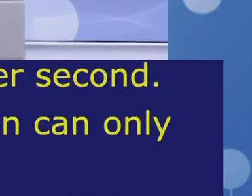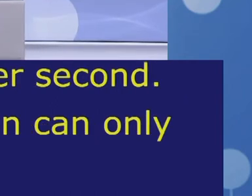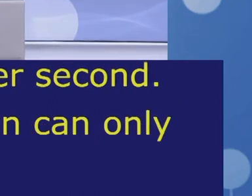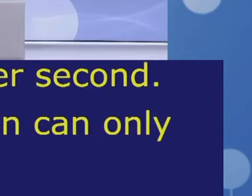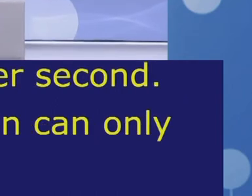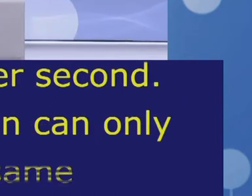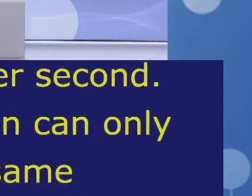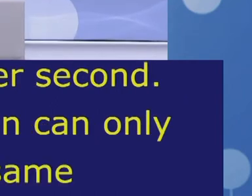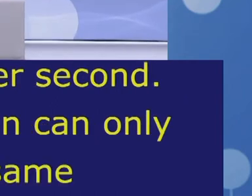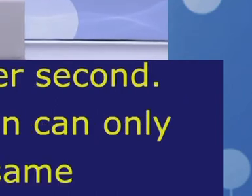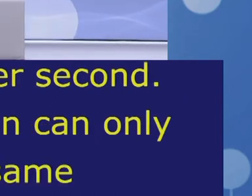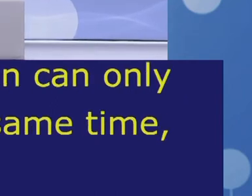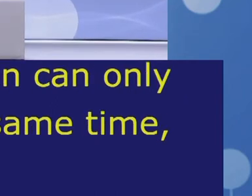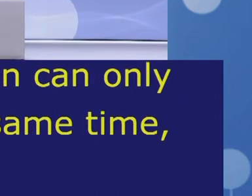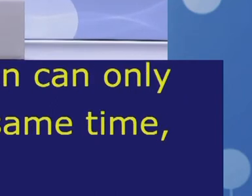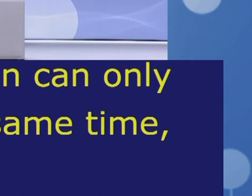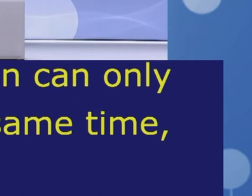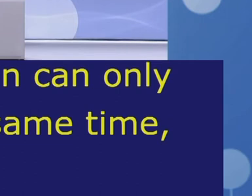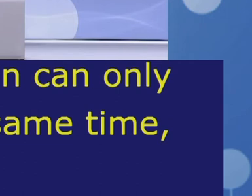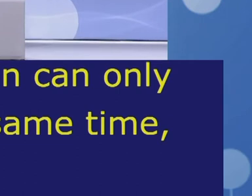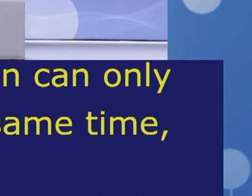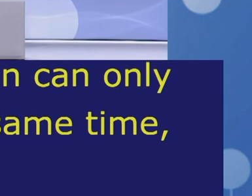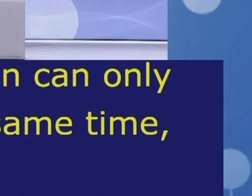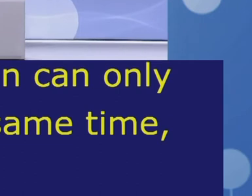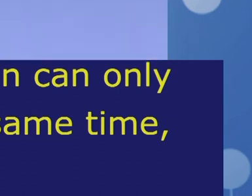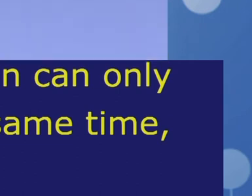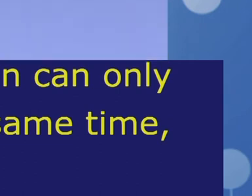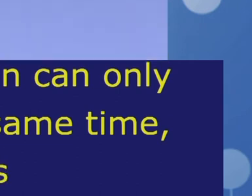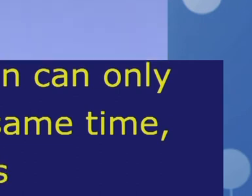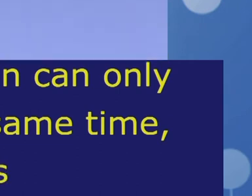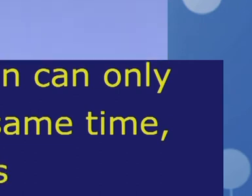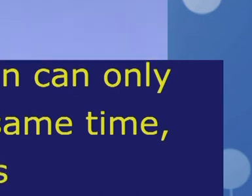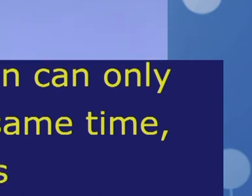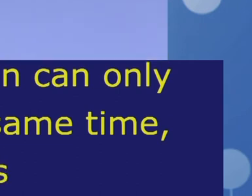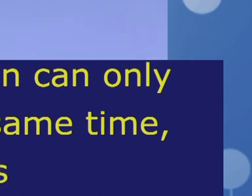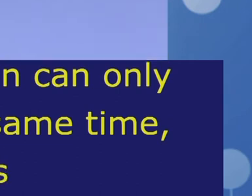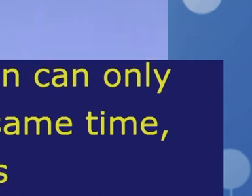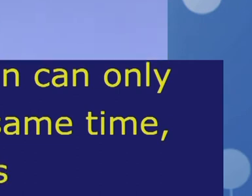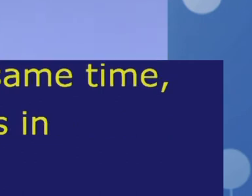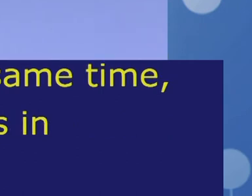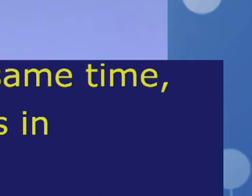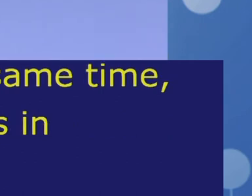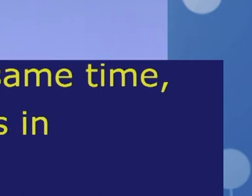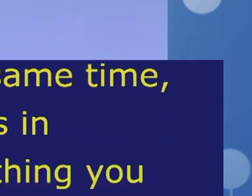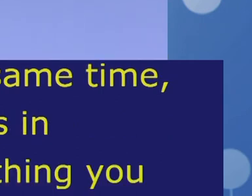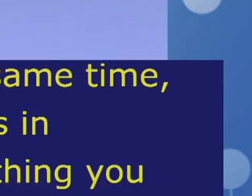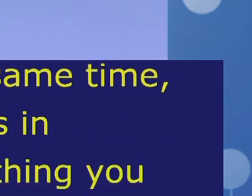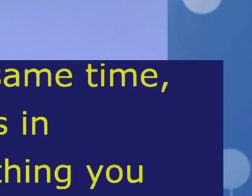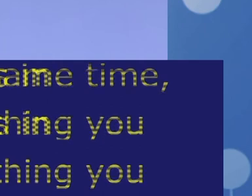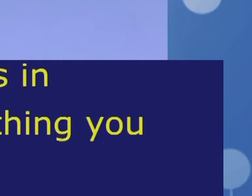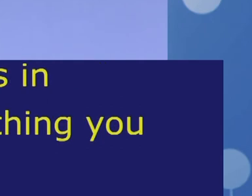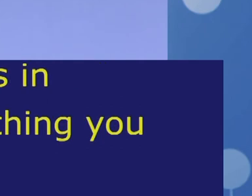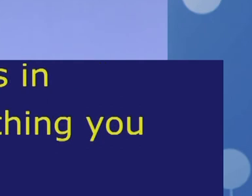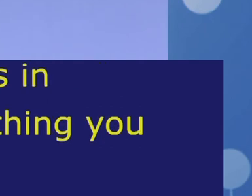بين 40 إلى 100 ملايين بايت في الثانية. أما في المجال الشبه